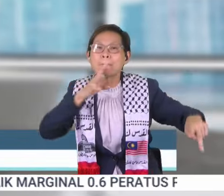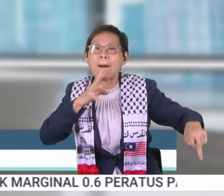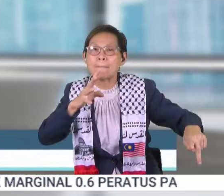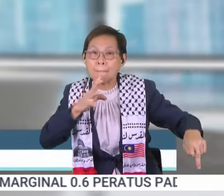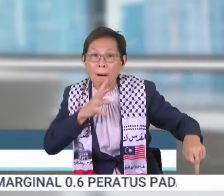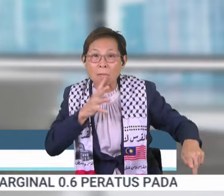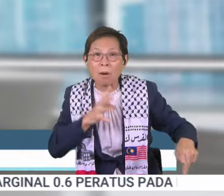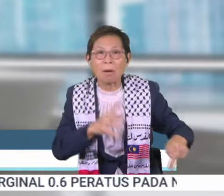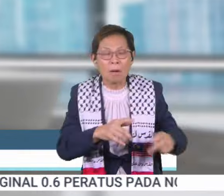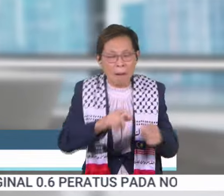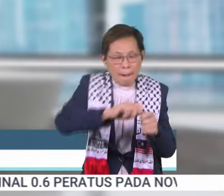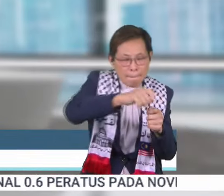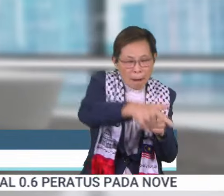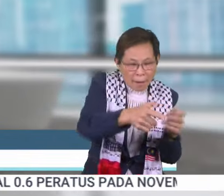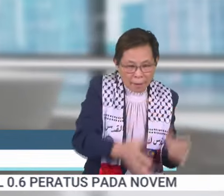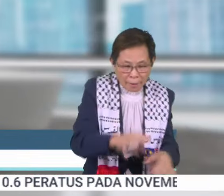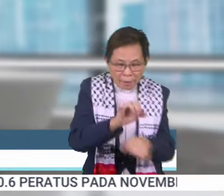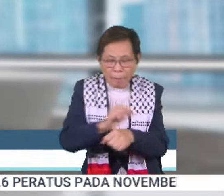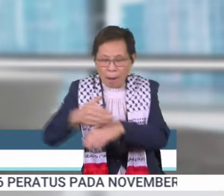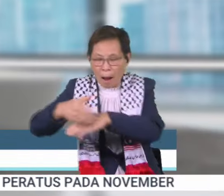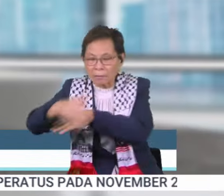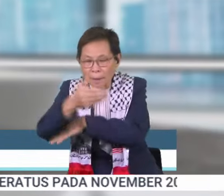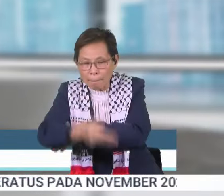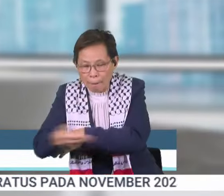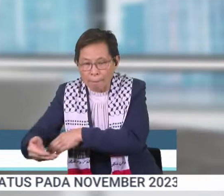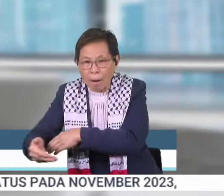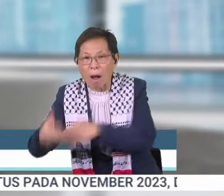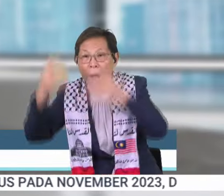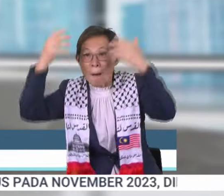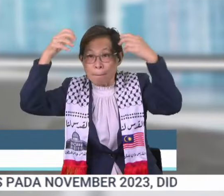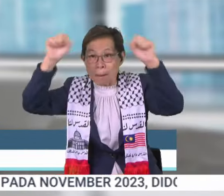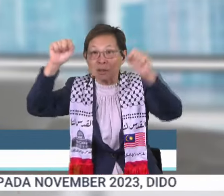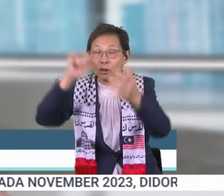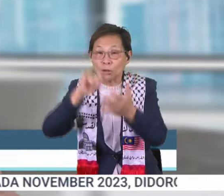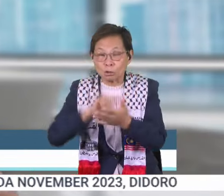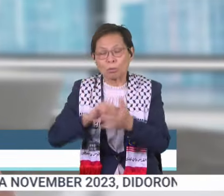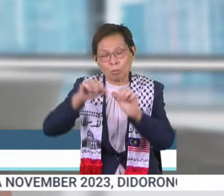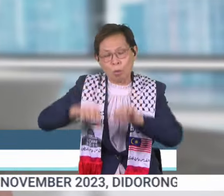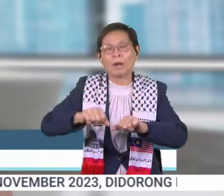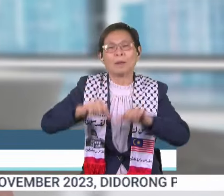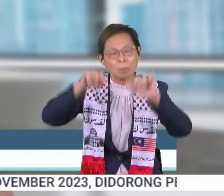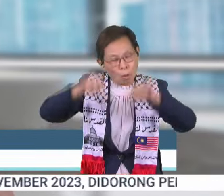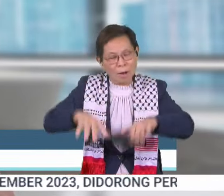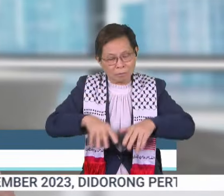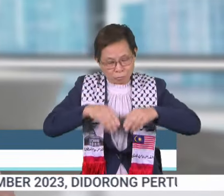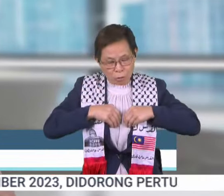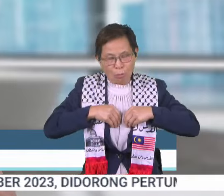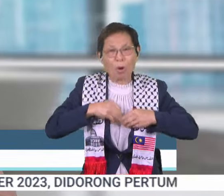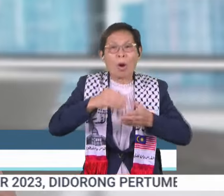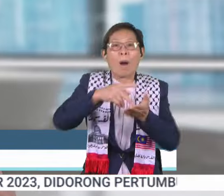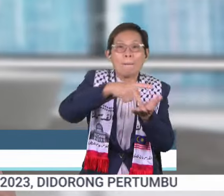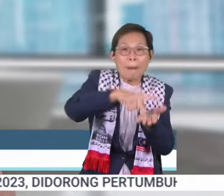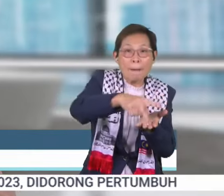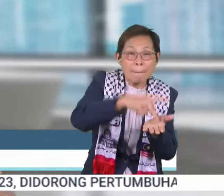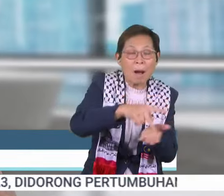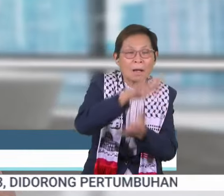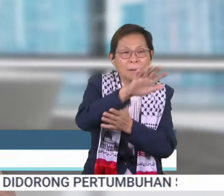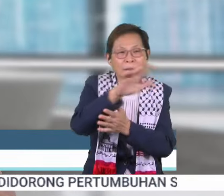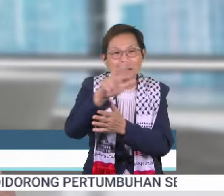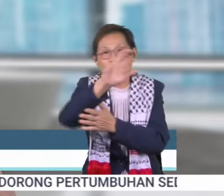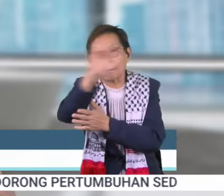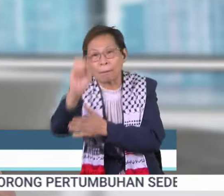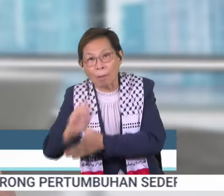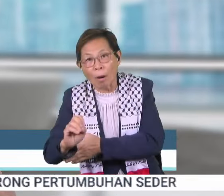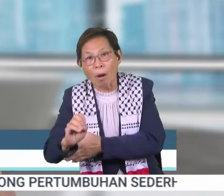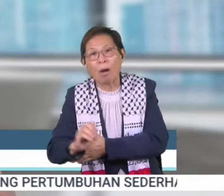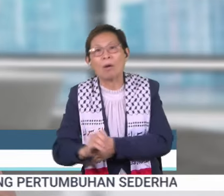Muhammad Akhir, pencarum yang bekerja sebagai penghantar barangan bermajikan itu layak menerima faedah pencen penakat sebanyak